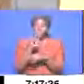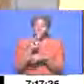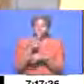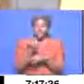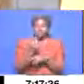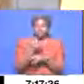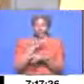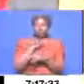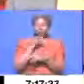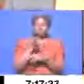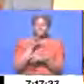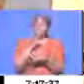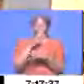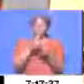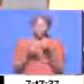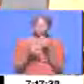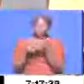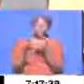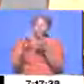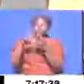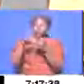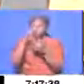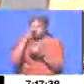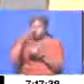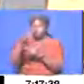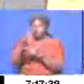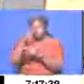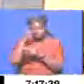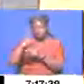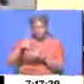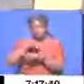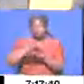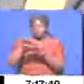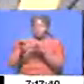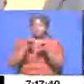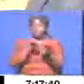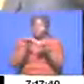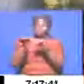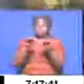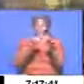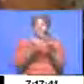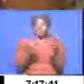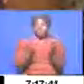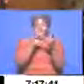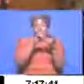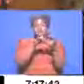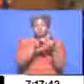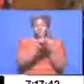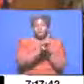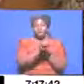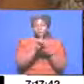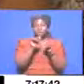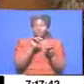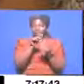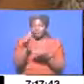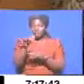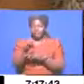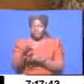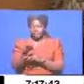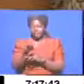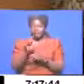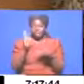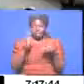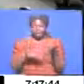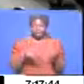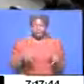station Narok town, ndio tuweze kusafirisha vitu kutoka huko tupeleka wapi? Nairobi, tupeleke kila mahali. Kuliko ihang hapa na